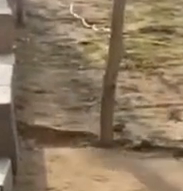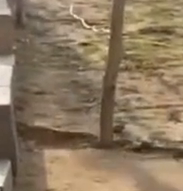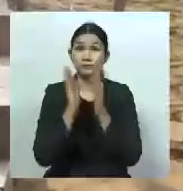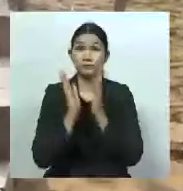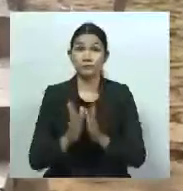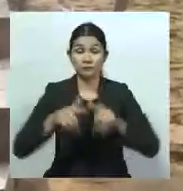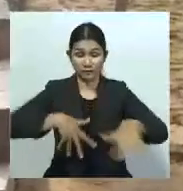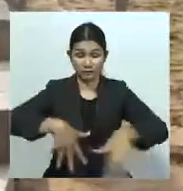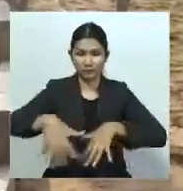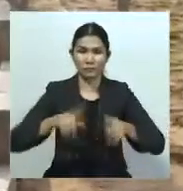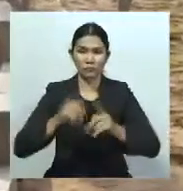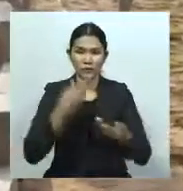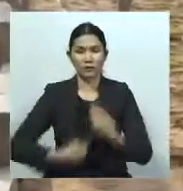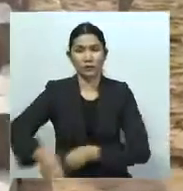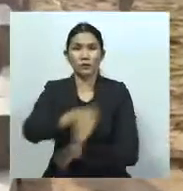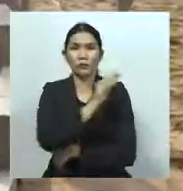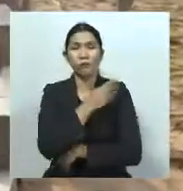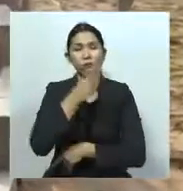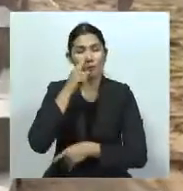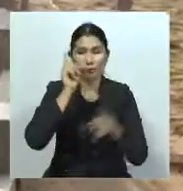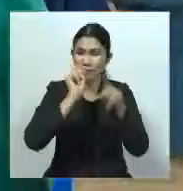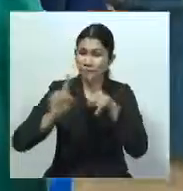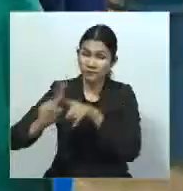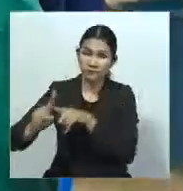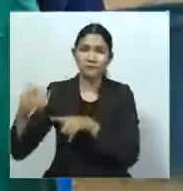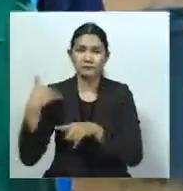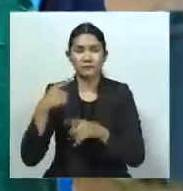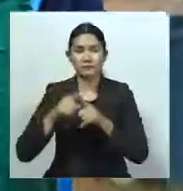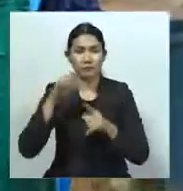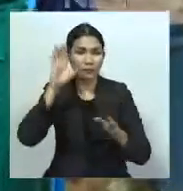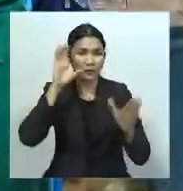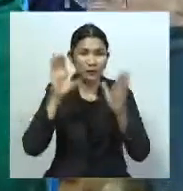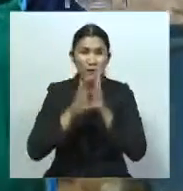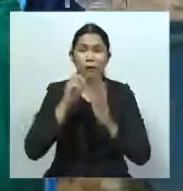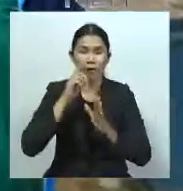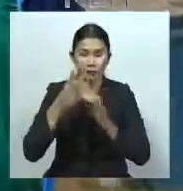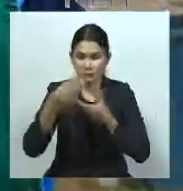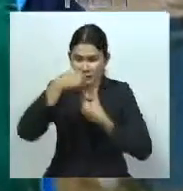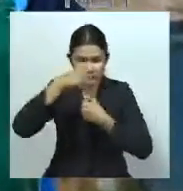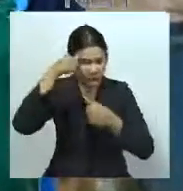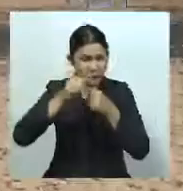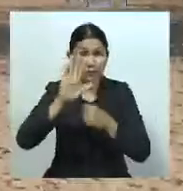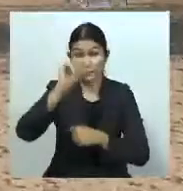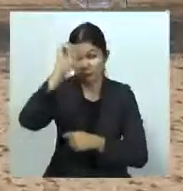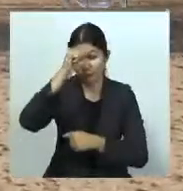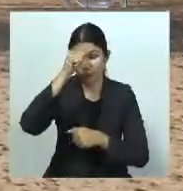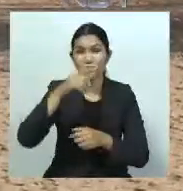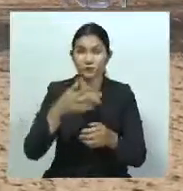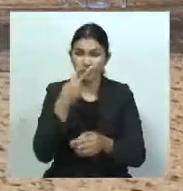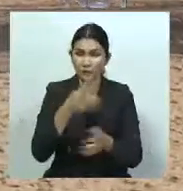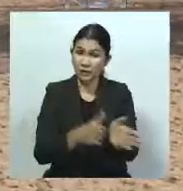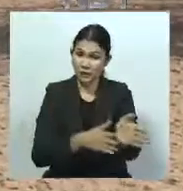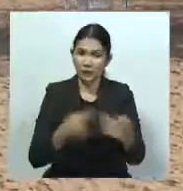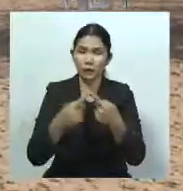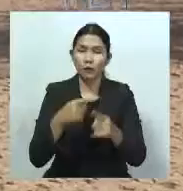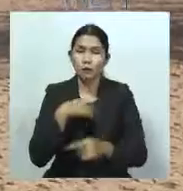นมากมายแต่งกายนุ่งสารีมีขอทานและโยคีเป็นภาพของอินเดียที่อยู่ในใจคนไทยมานานแต่ถ้าได้ลองมาสัมผั